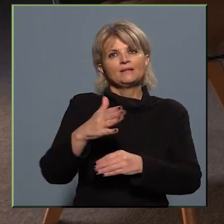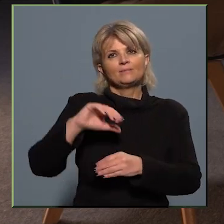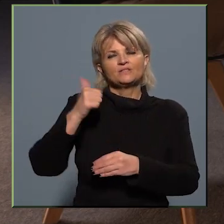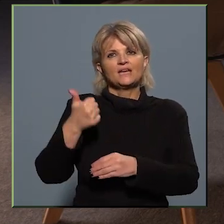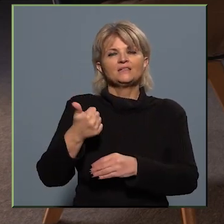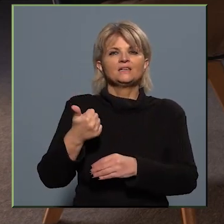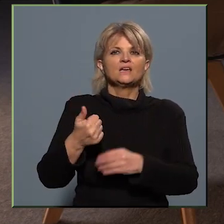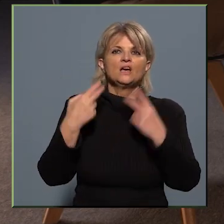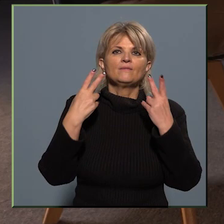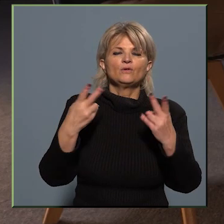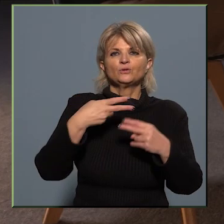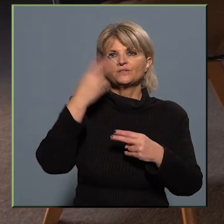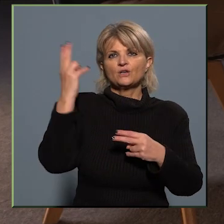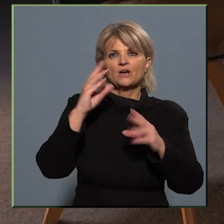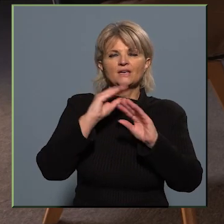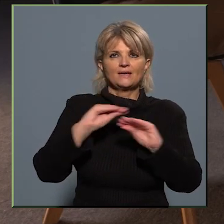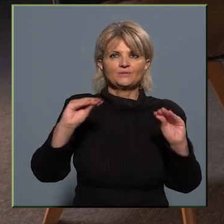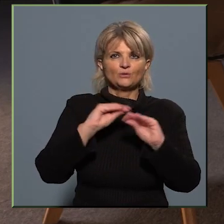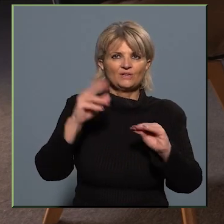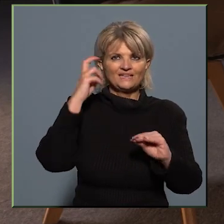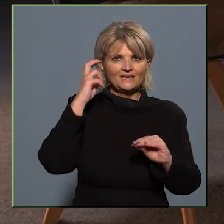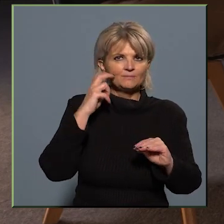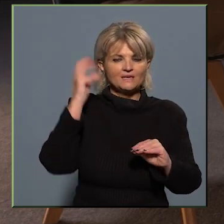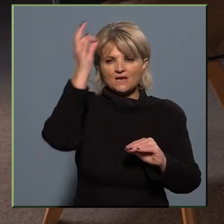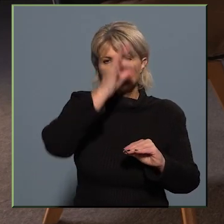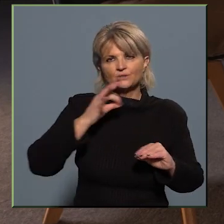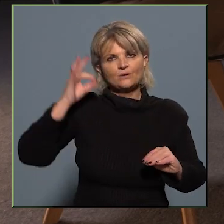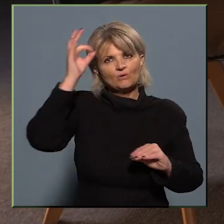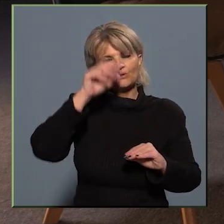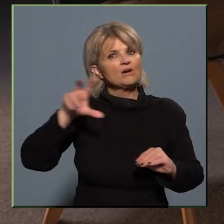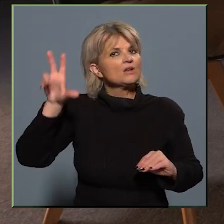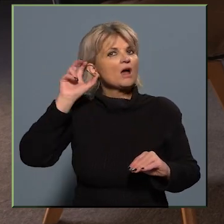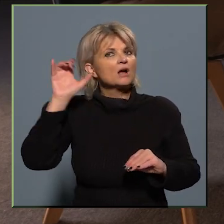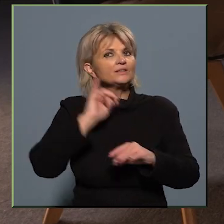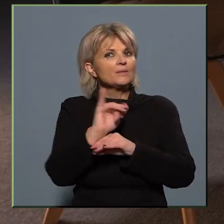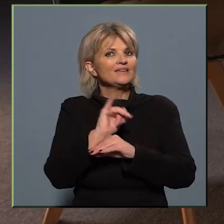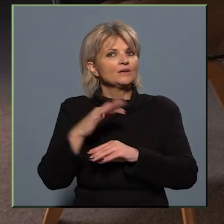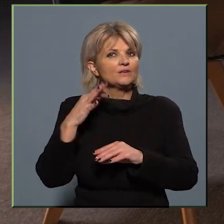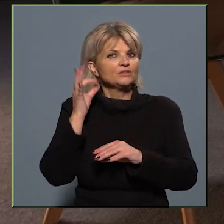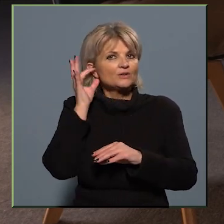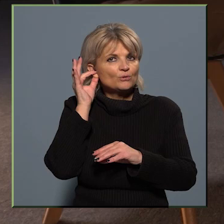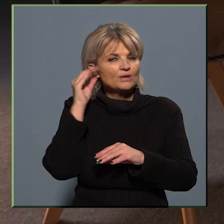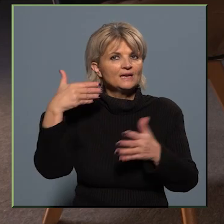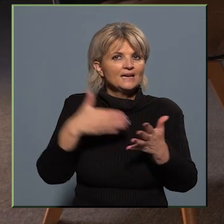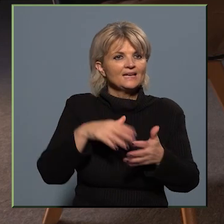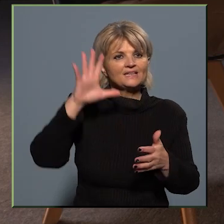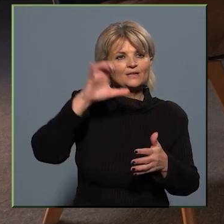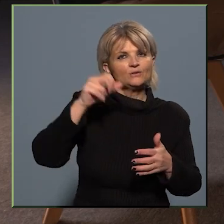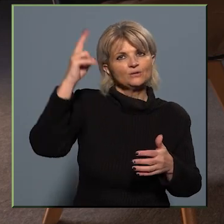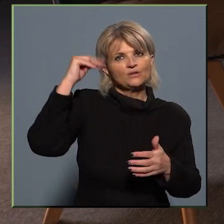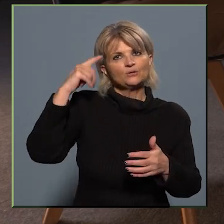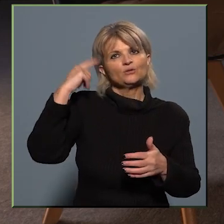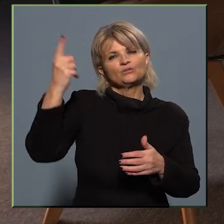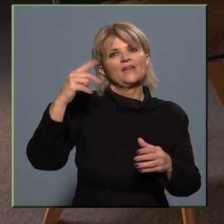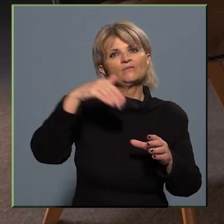jeles szakképzőintézményünket, és szomorúan hallgattam az igazgatónőt. 1500 tanulót tudnának